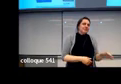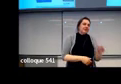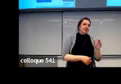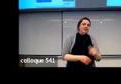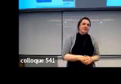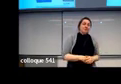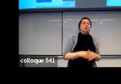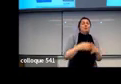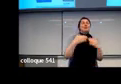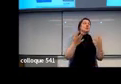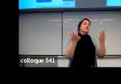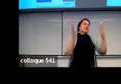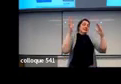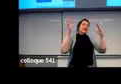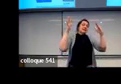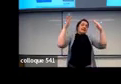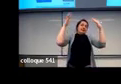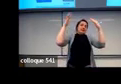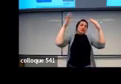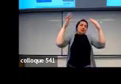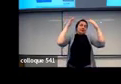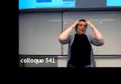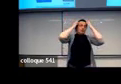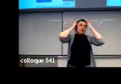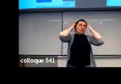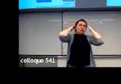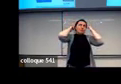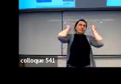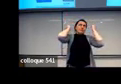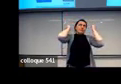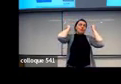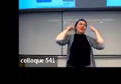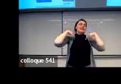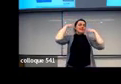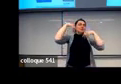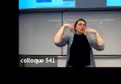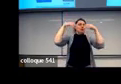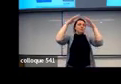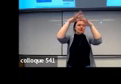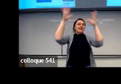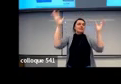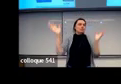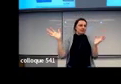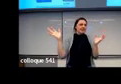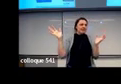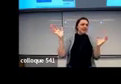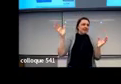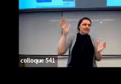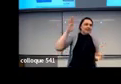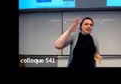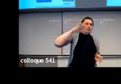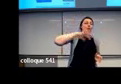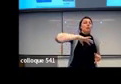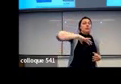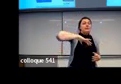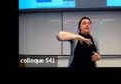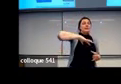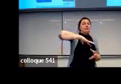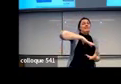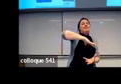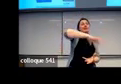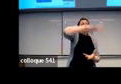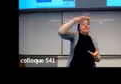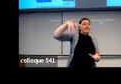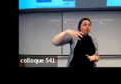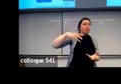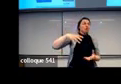web. Puis je pense que c'était, en termes de pratiques de communication savante, je crois